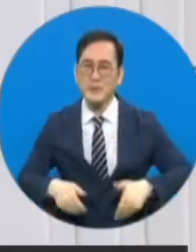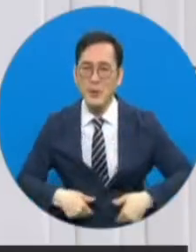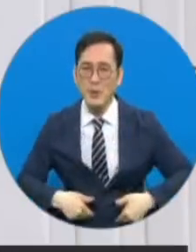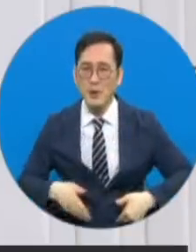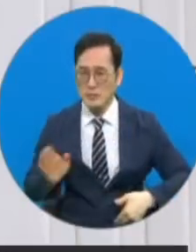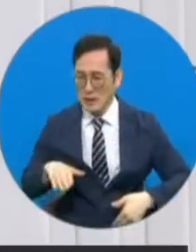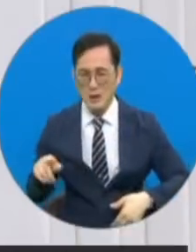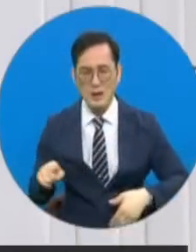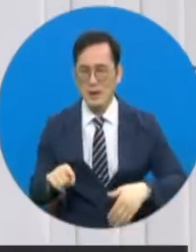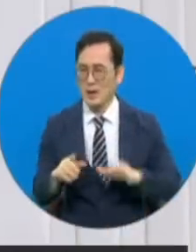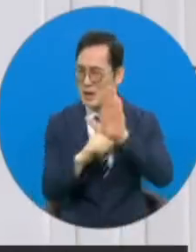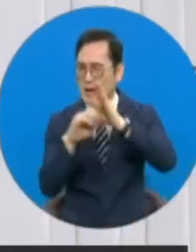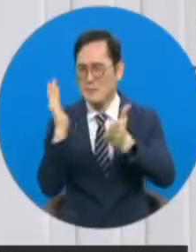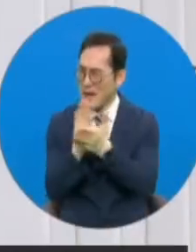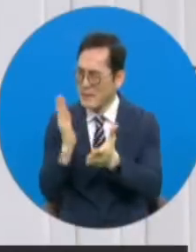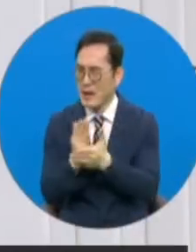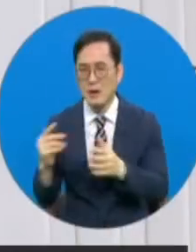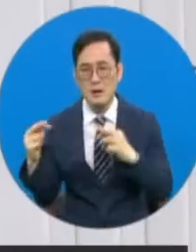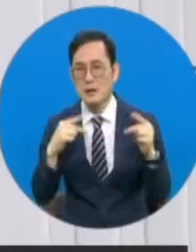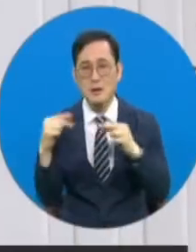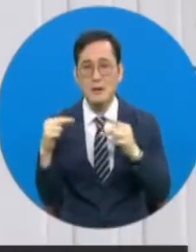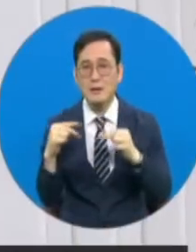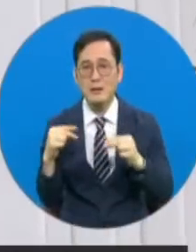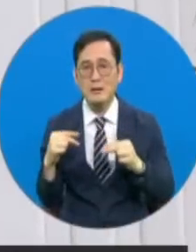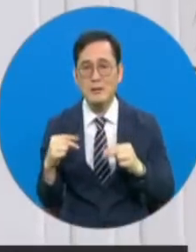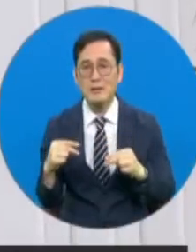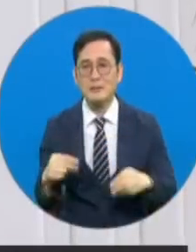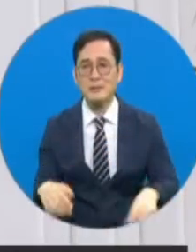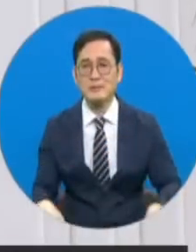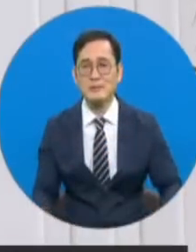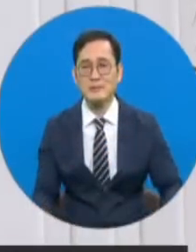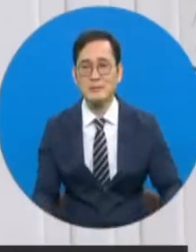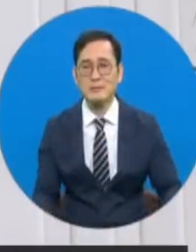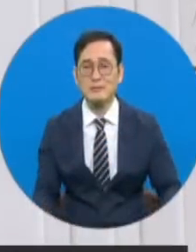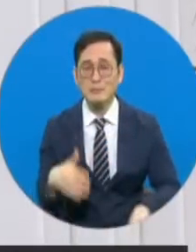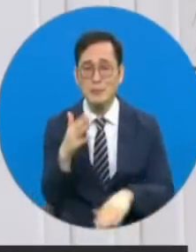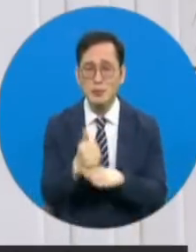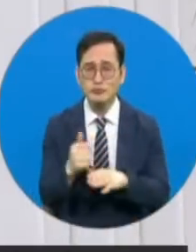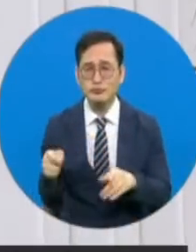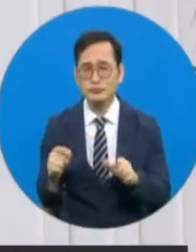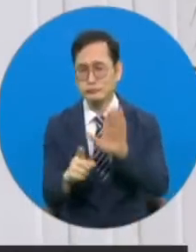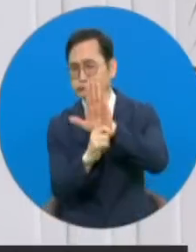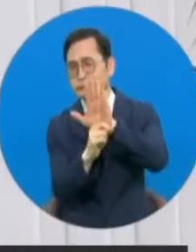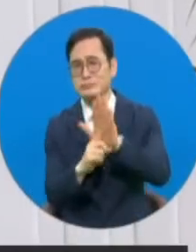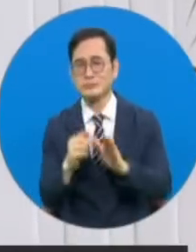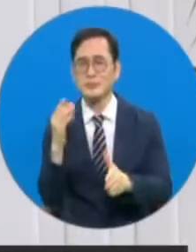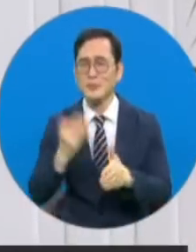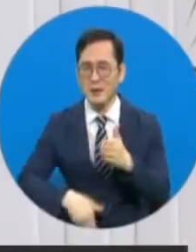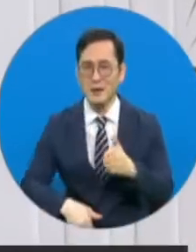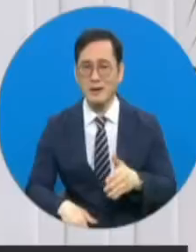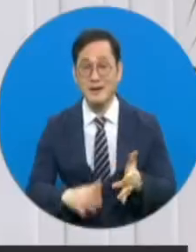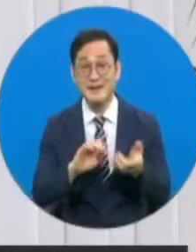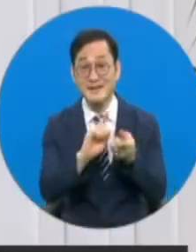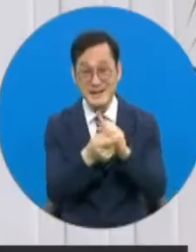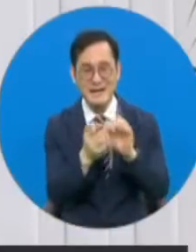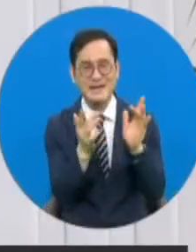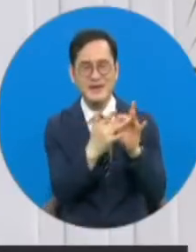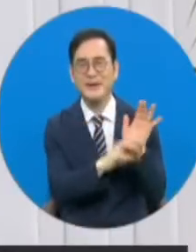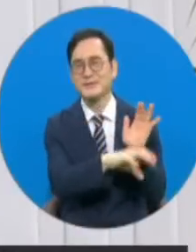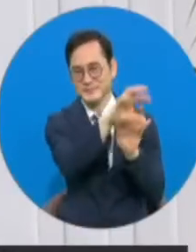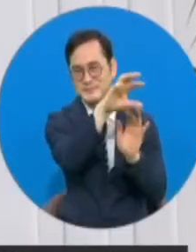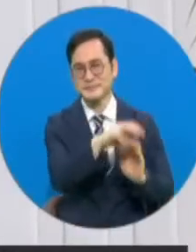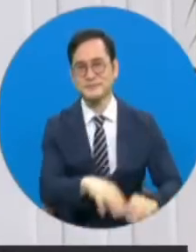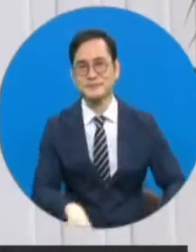더 말씀하실 분들이 많다고 양보를 했고요 결국에는 거기에서 결국에 불발이 됐죠 불발이 되고 나서 그 내용들을 압축해서